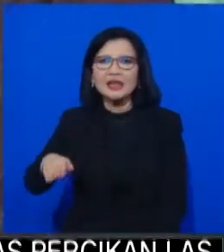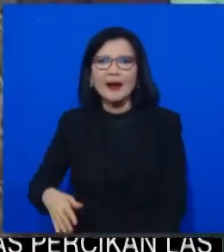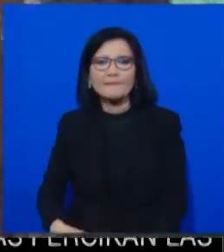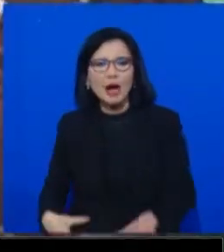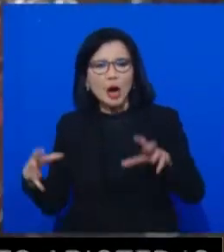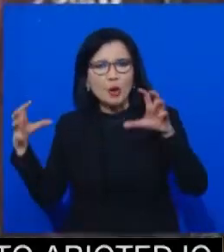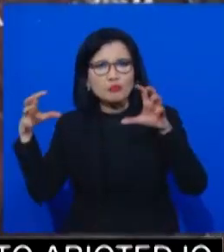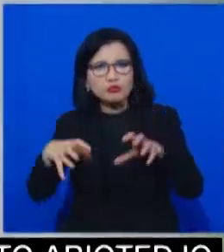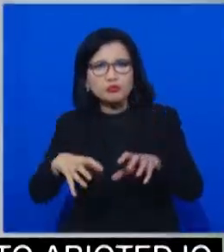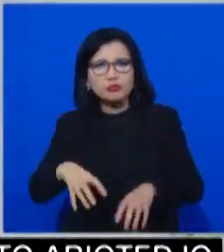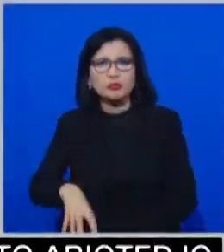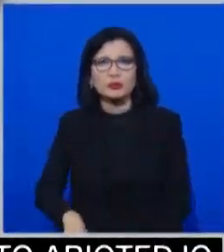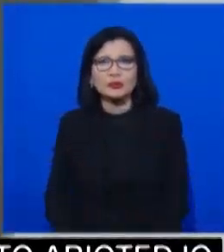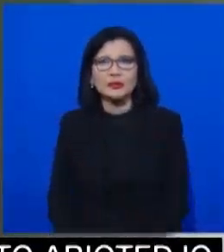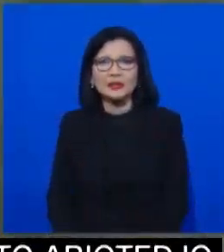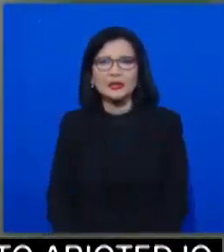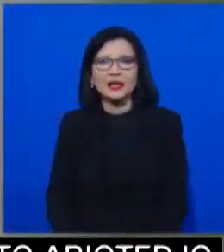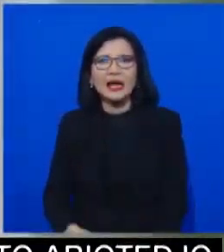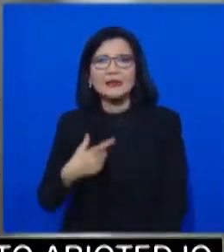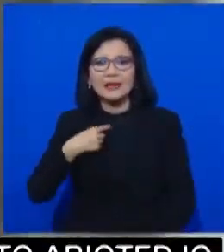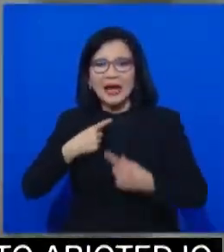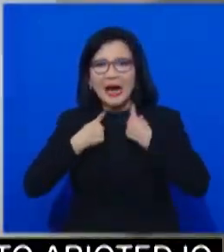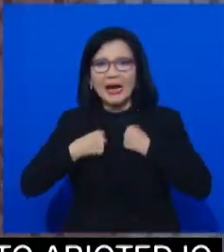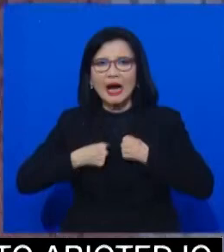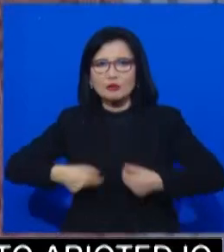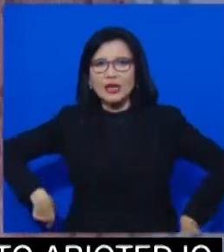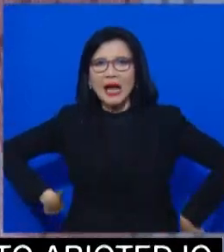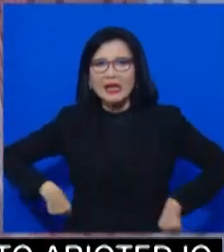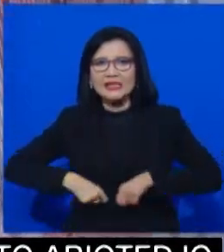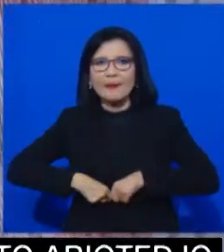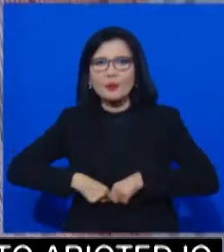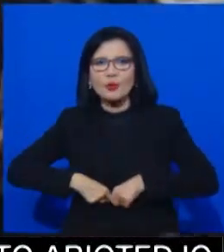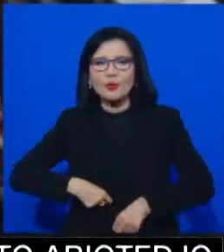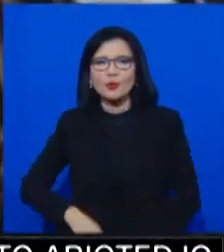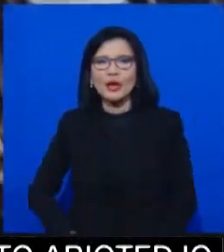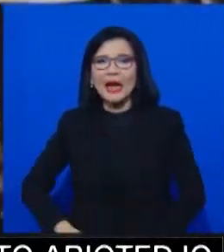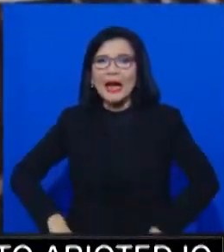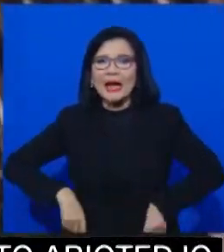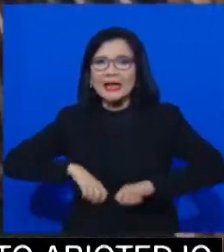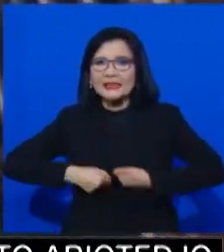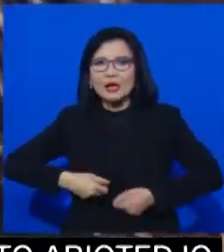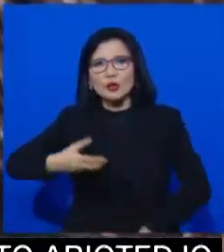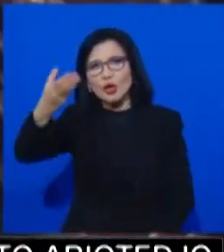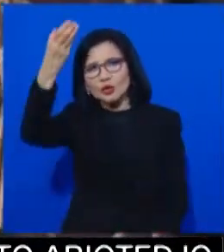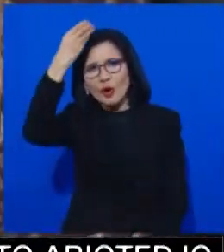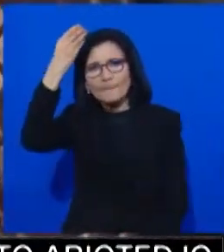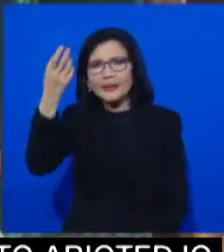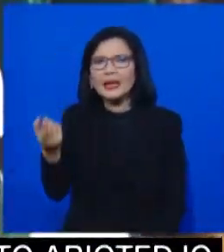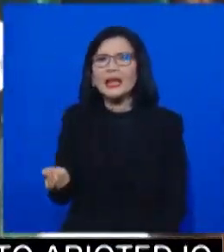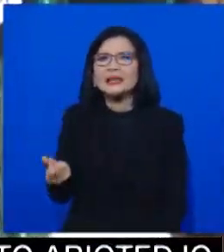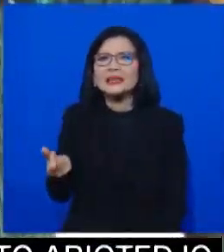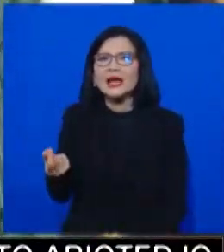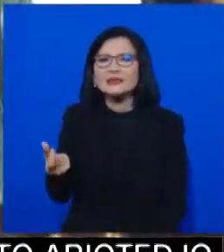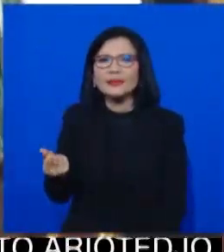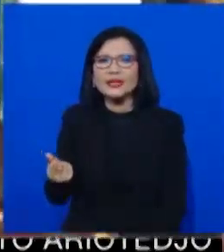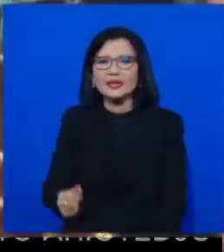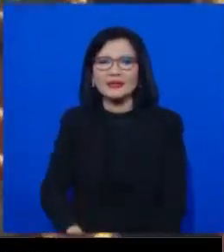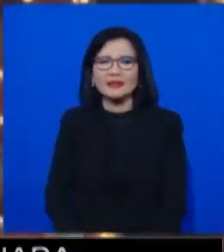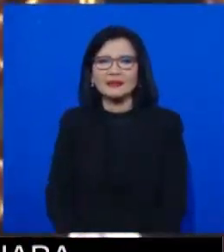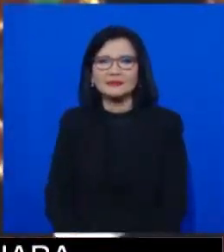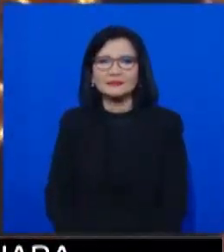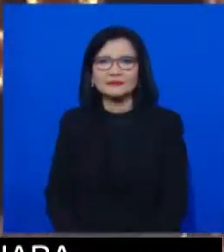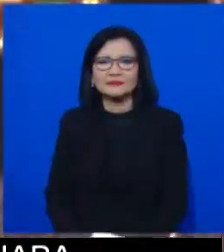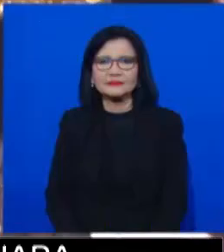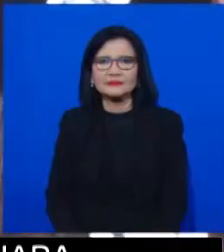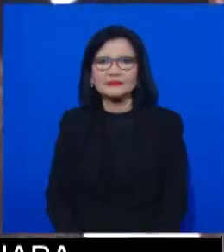stand perlengkapan haji, seperti kaos, sabuk ihram, sarung, mukena, kopiah, tasbih, handuk hingga sajadah.